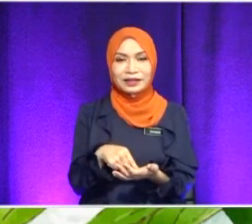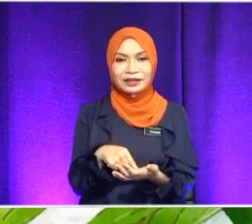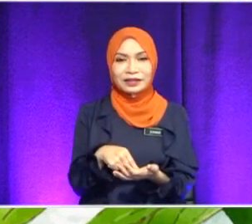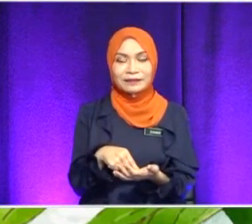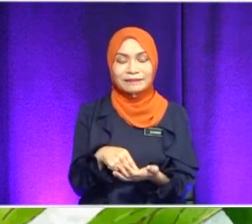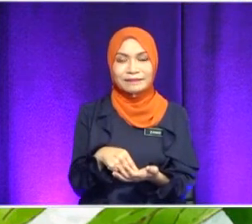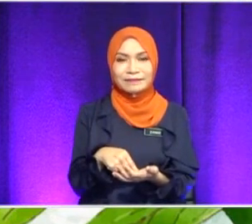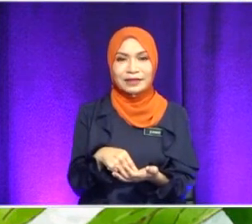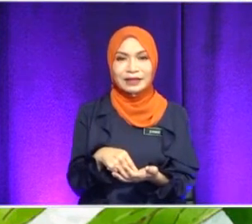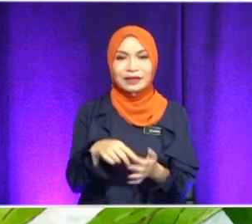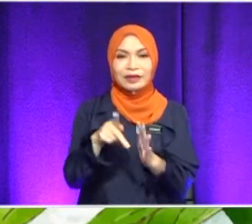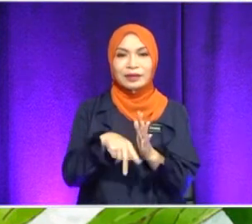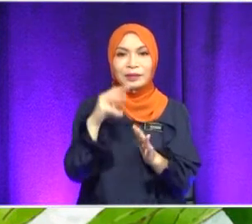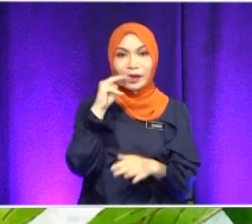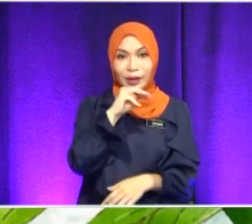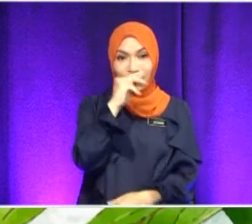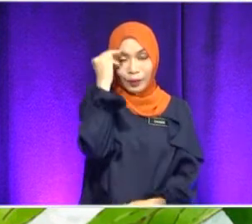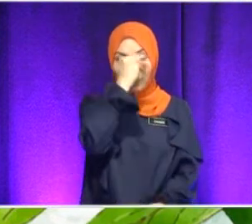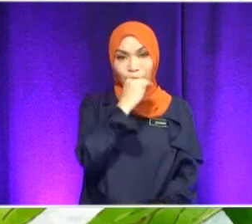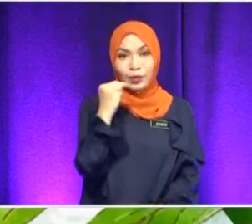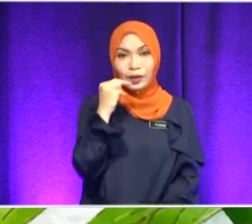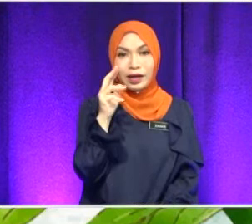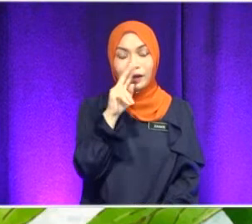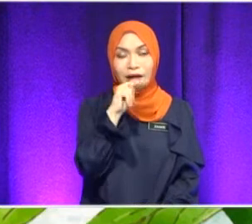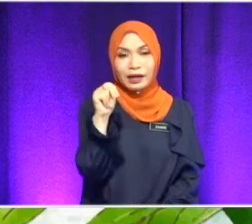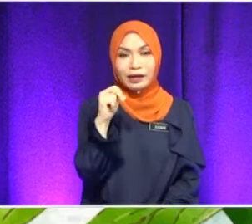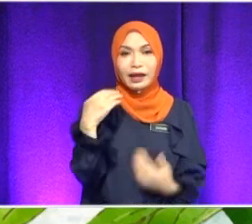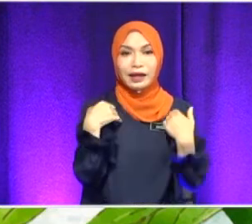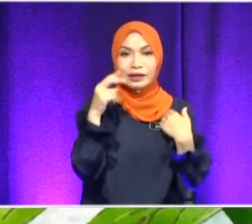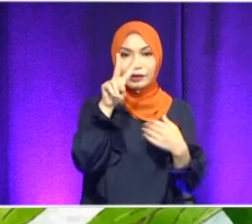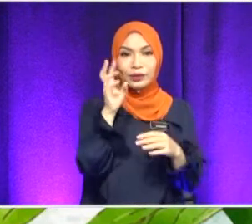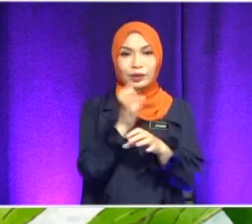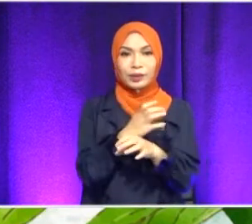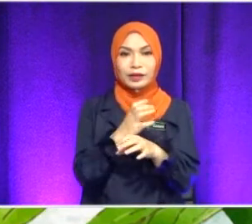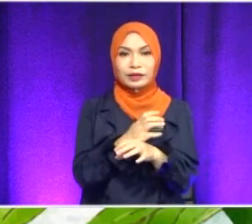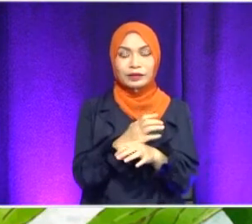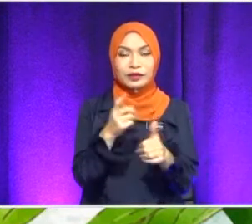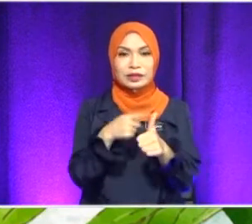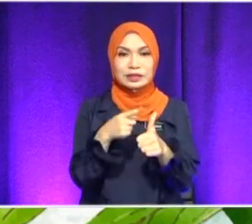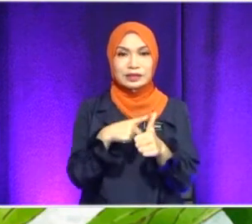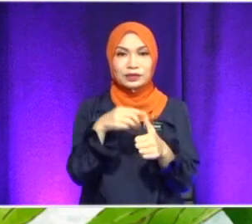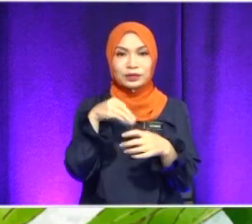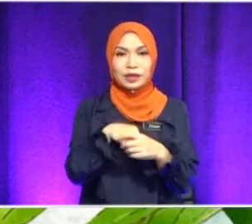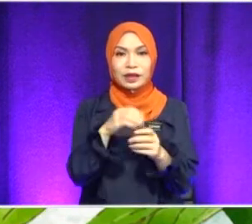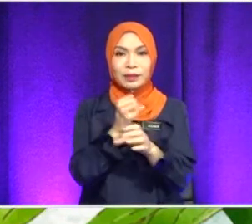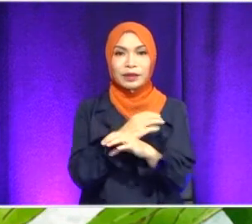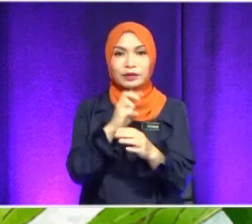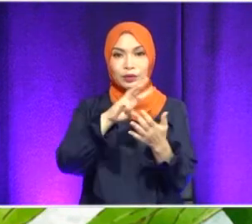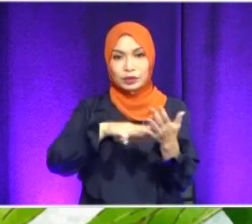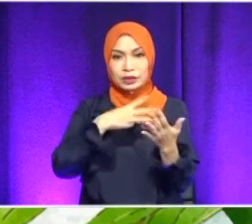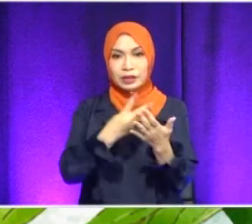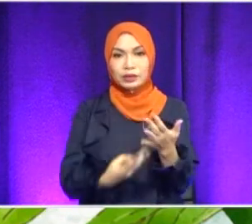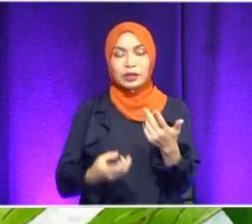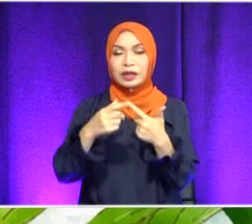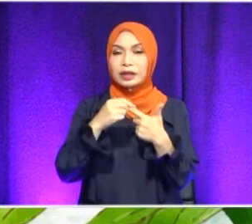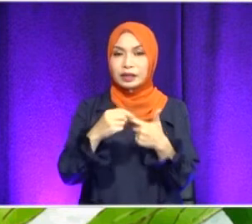adek2 bentuk untuk the Tulislah coba Jadi satu ilah dalam bentuk jadwal satu lagi dalam bentuk aye